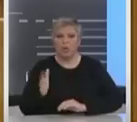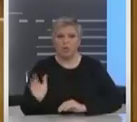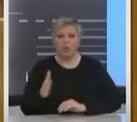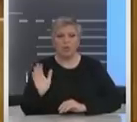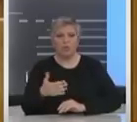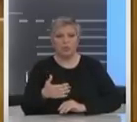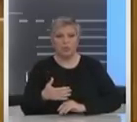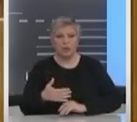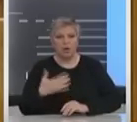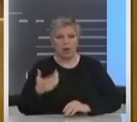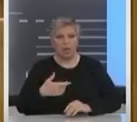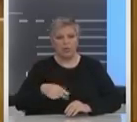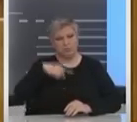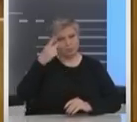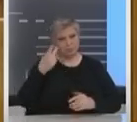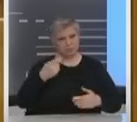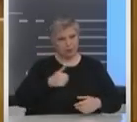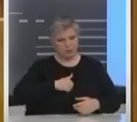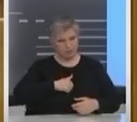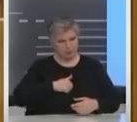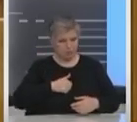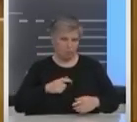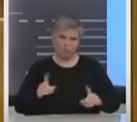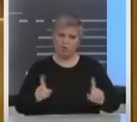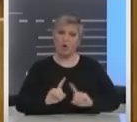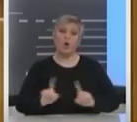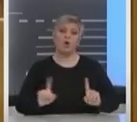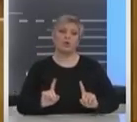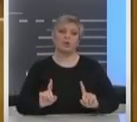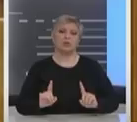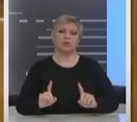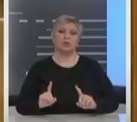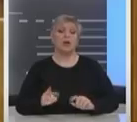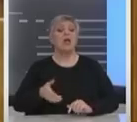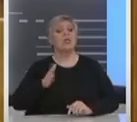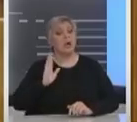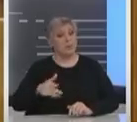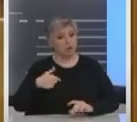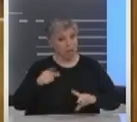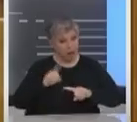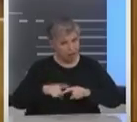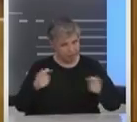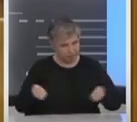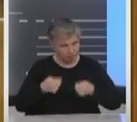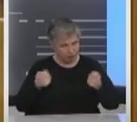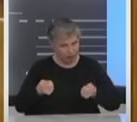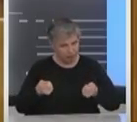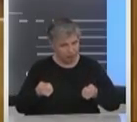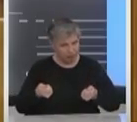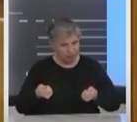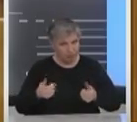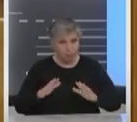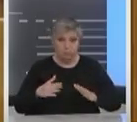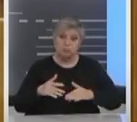διαδικασίες? Όχι. Θα μπορούσε να είναι μια τέτοια χώρα η Ελλάδα αύριο? Θα μπορούσε.